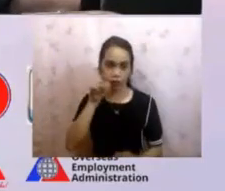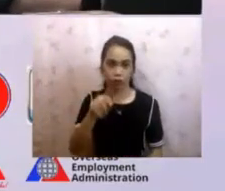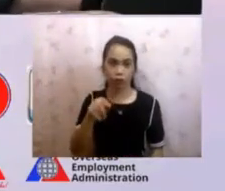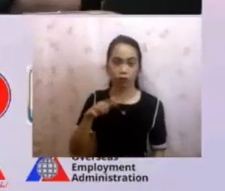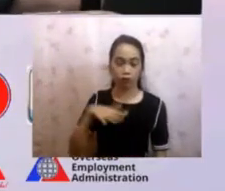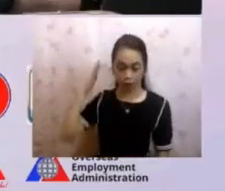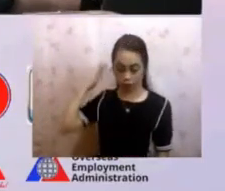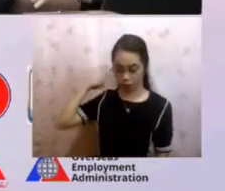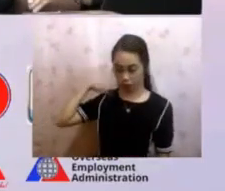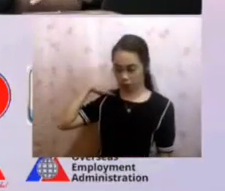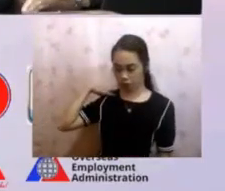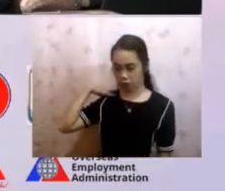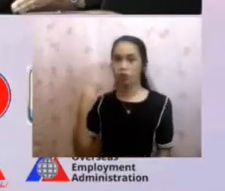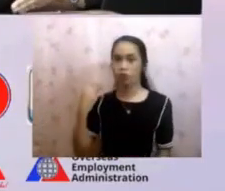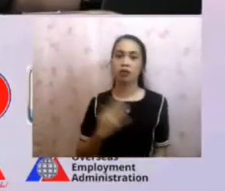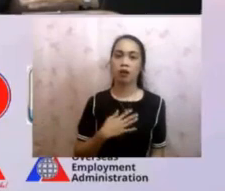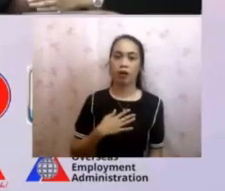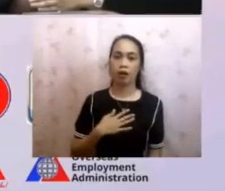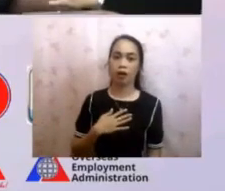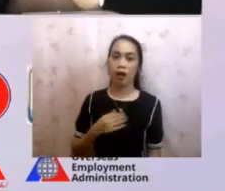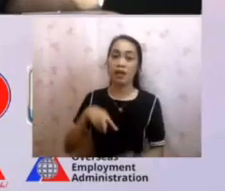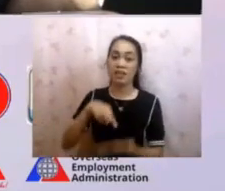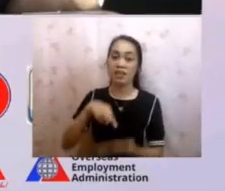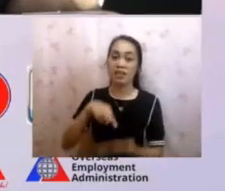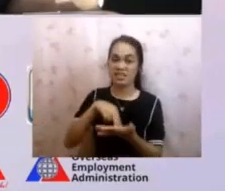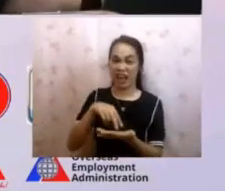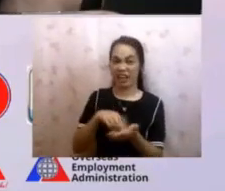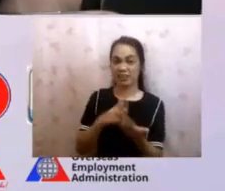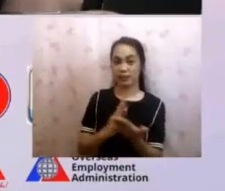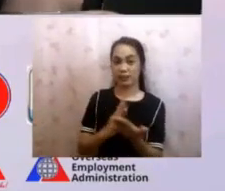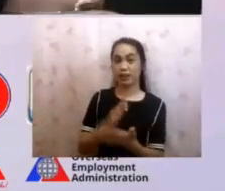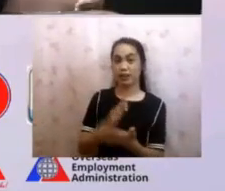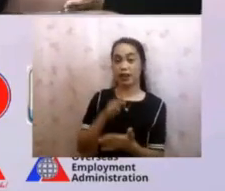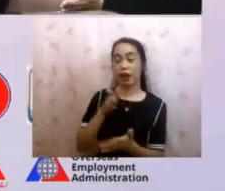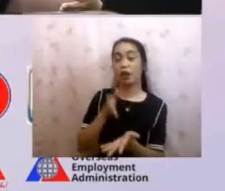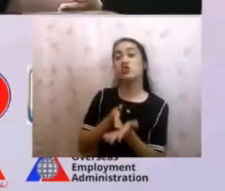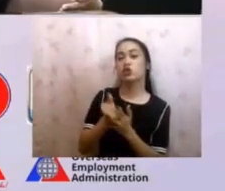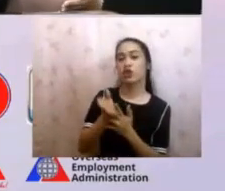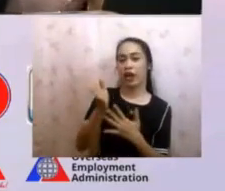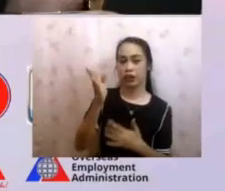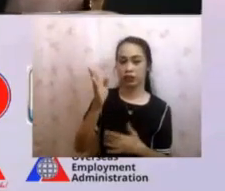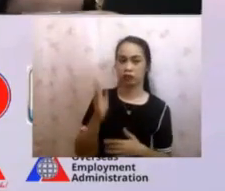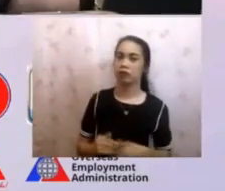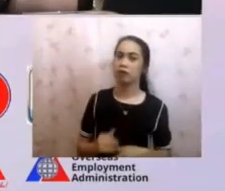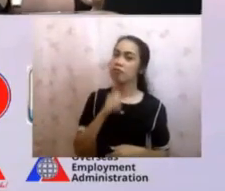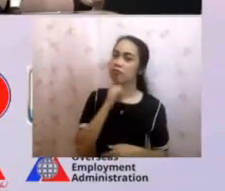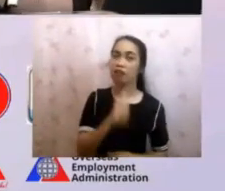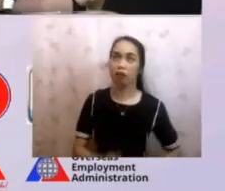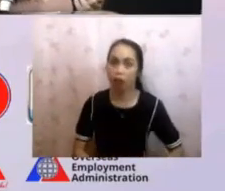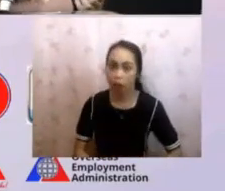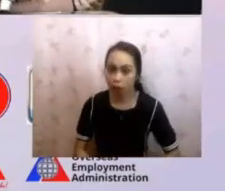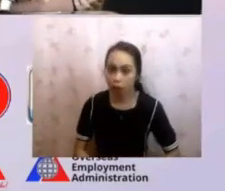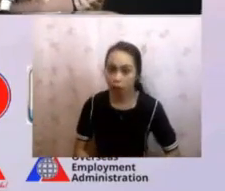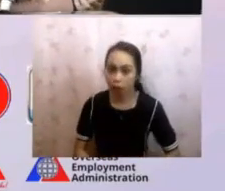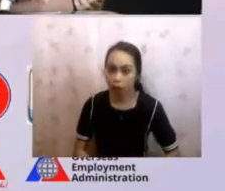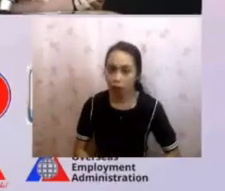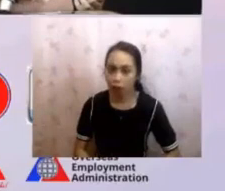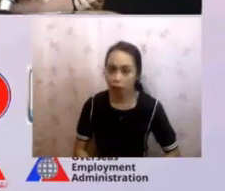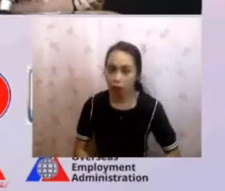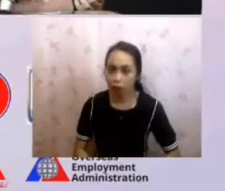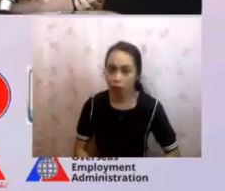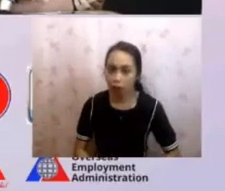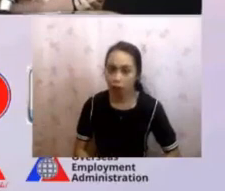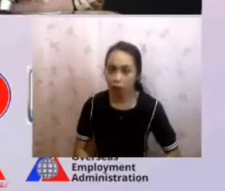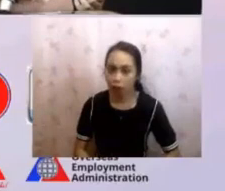check your posture. Kaya usahay man good as we go along the way sa imong interview. Imbis nindot kay kag posture at first, magkadugay